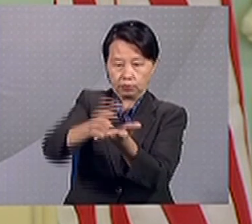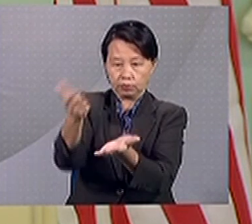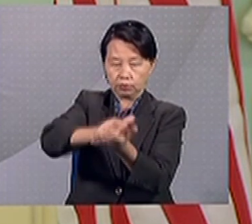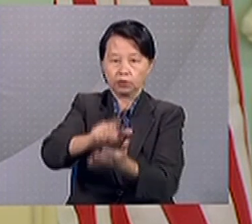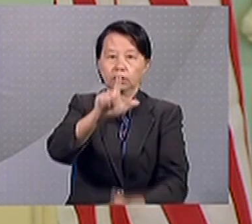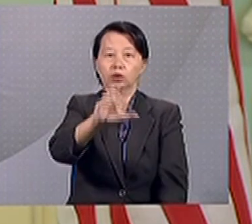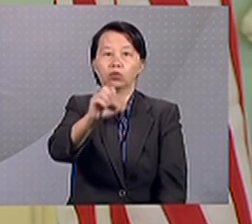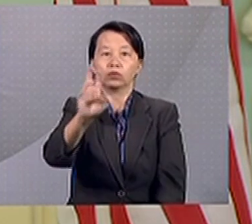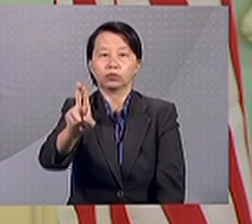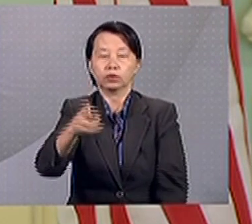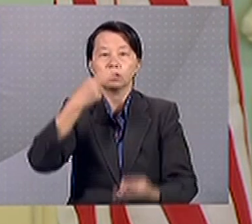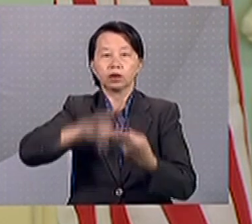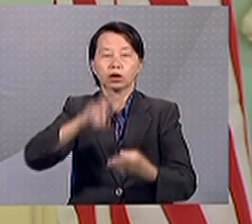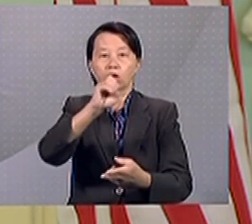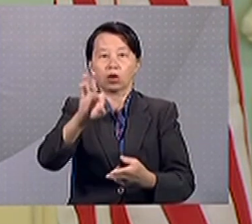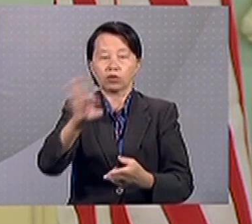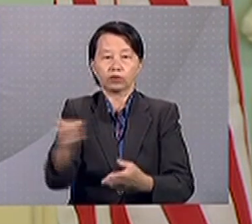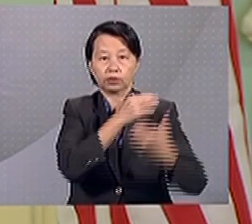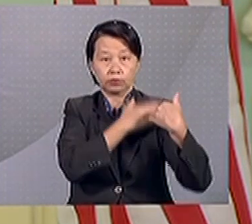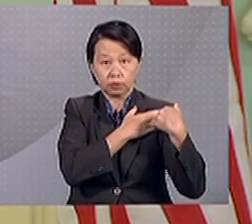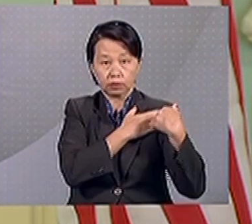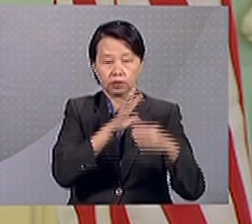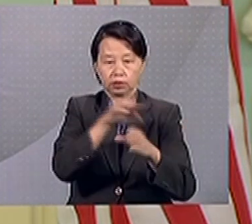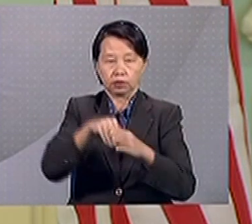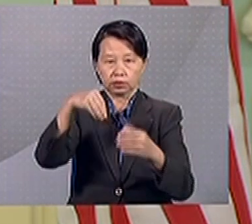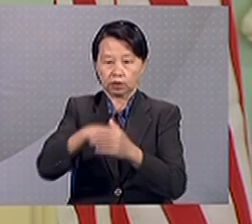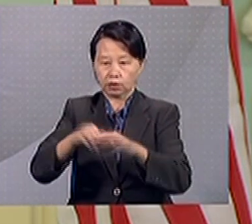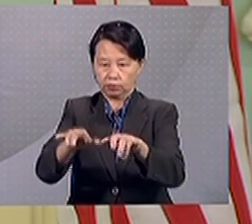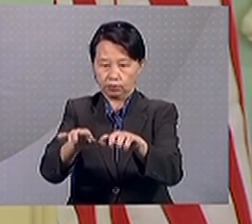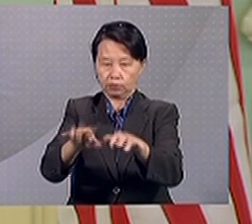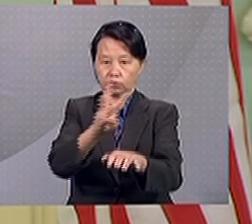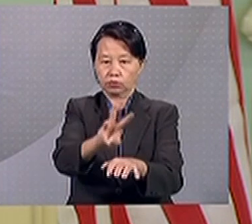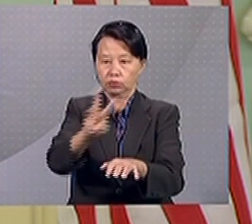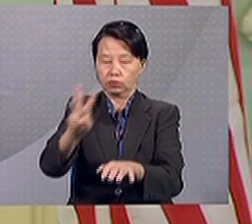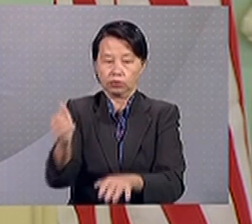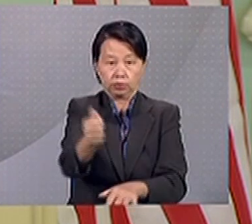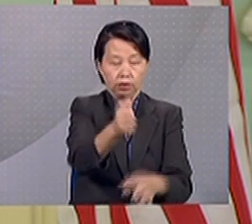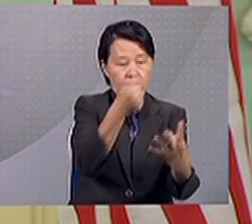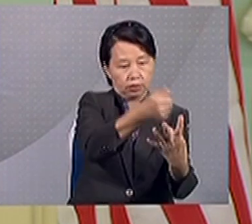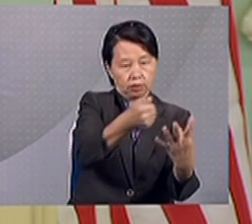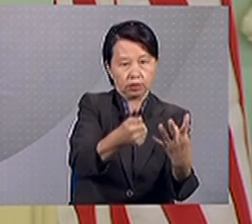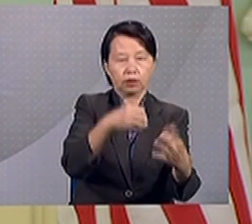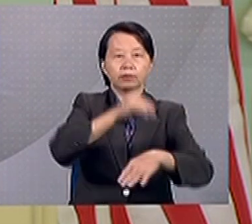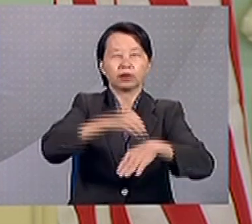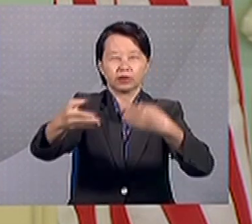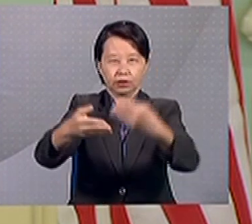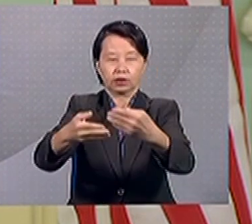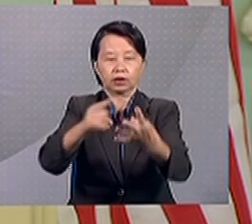LOU ataupun Letter of Undertaking tersebut dalam portal masing-masing dalam masa yang terdekat,